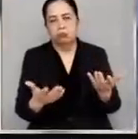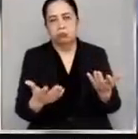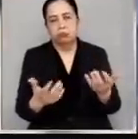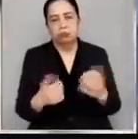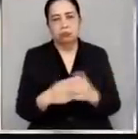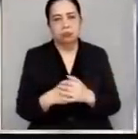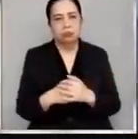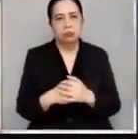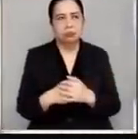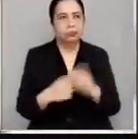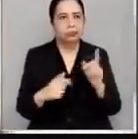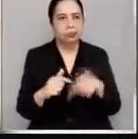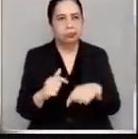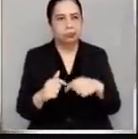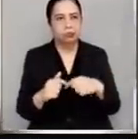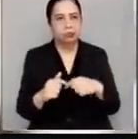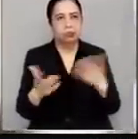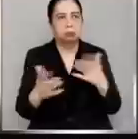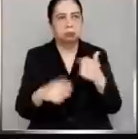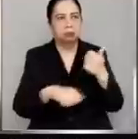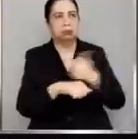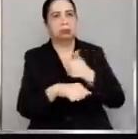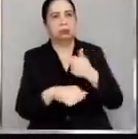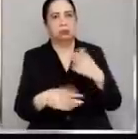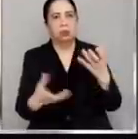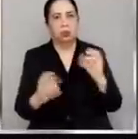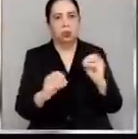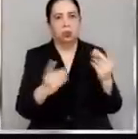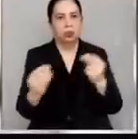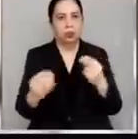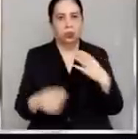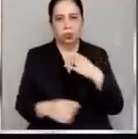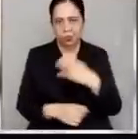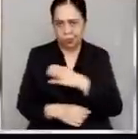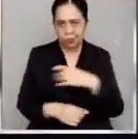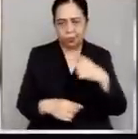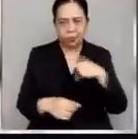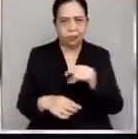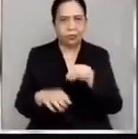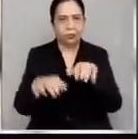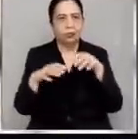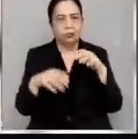say na walang nagawa yung ating house whatever